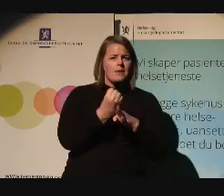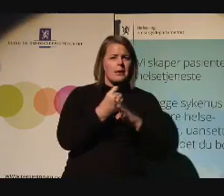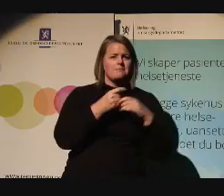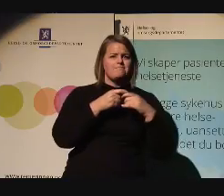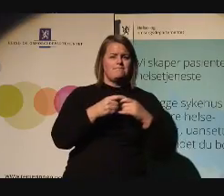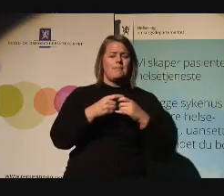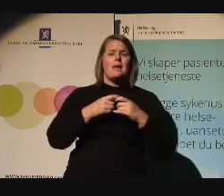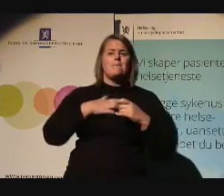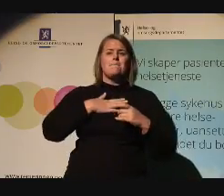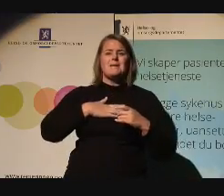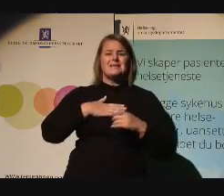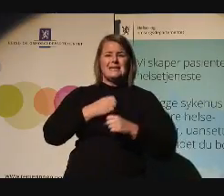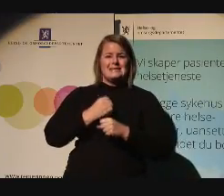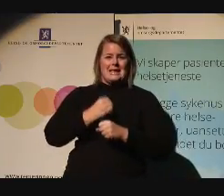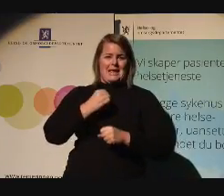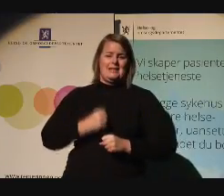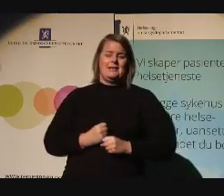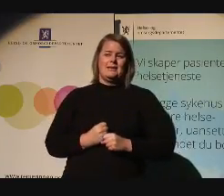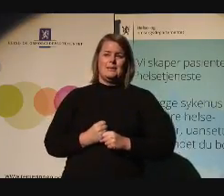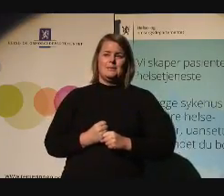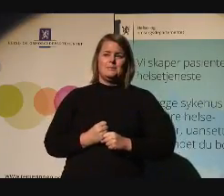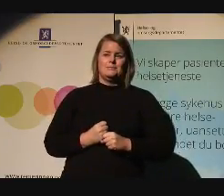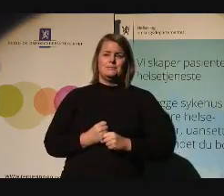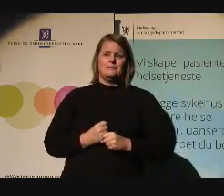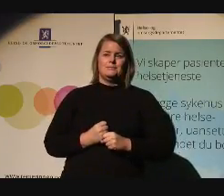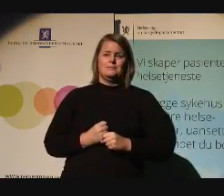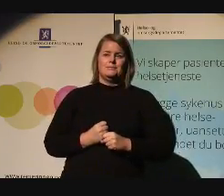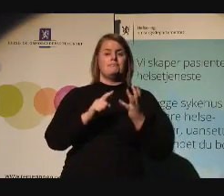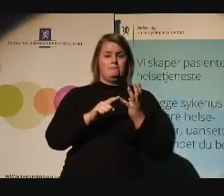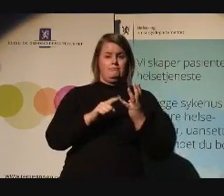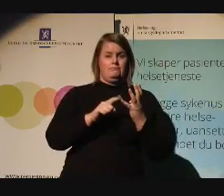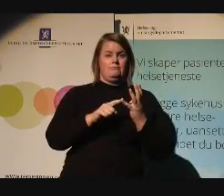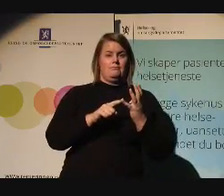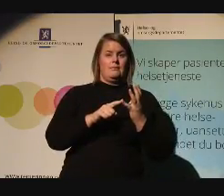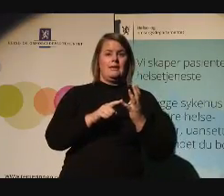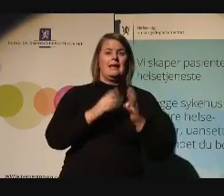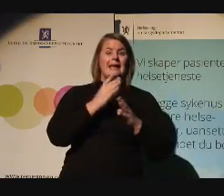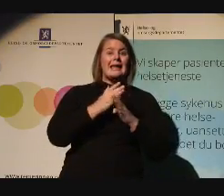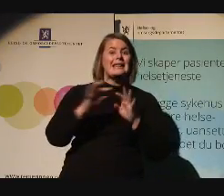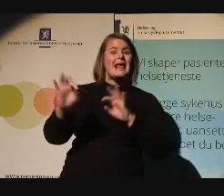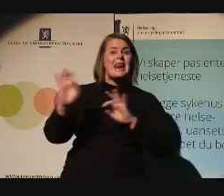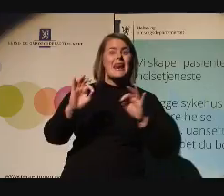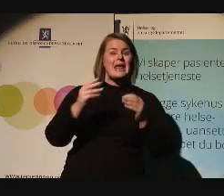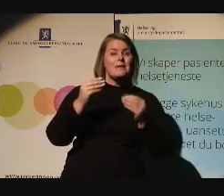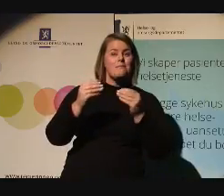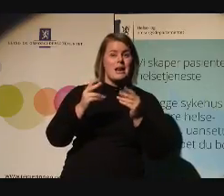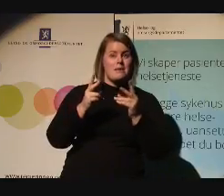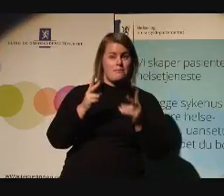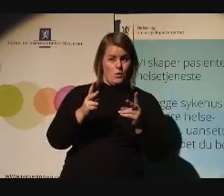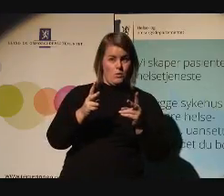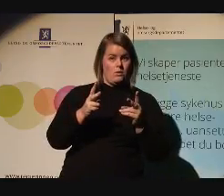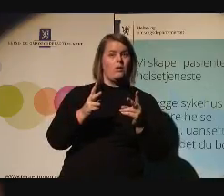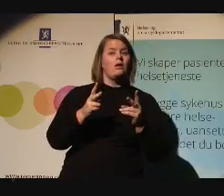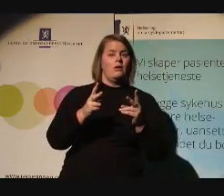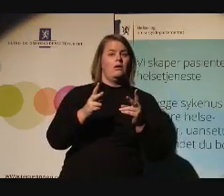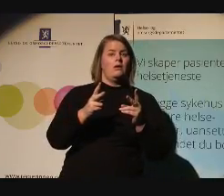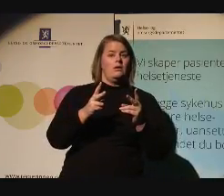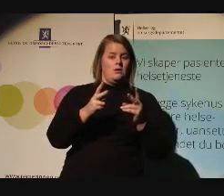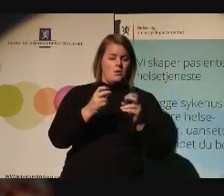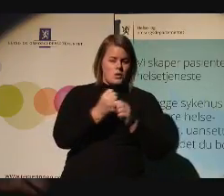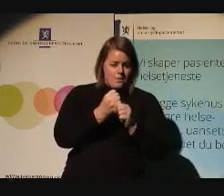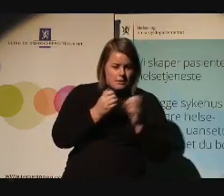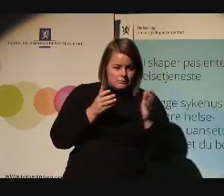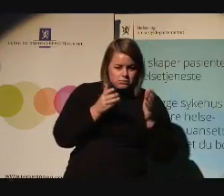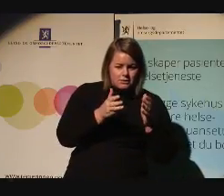pasientsikkerhet. Og gjennom nettopp systematisk arbeid med riktig legemiddelbruk klarte sykehjemmet å